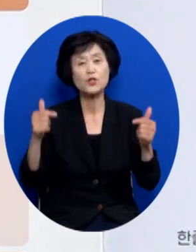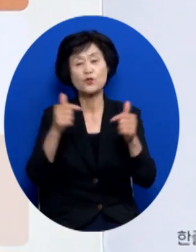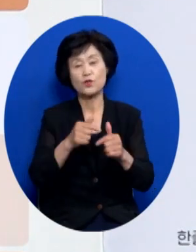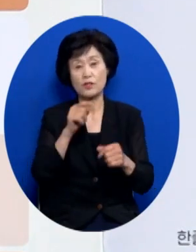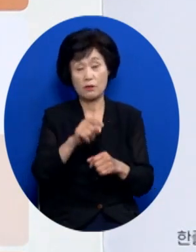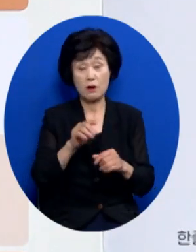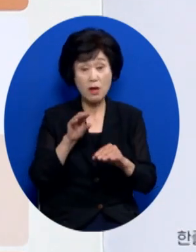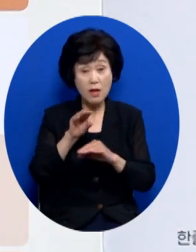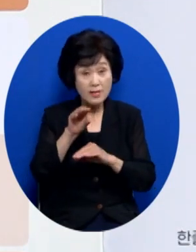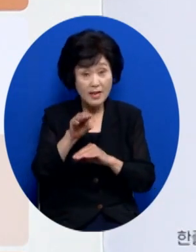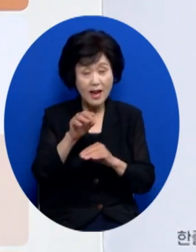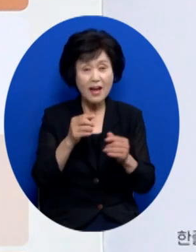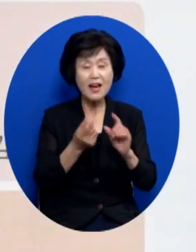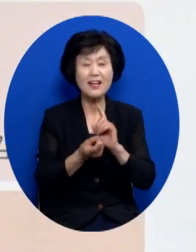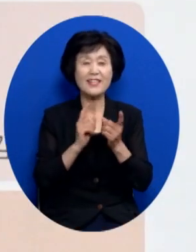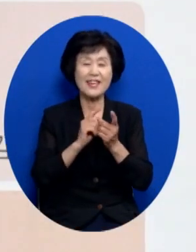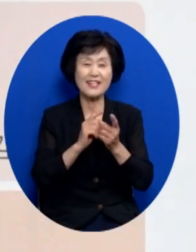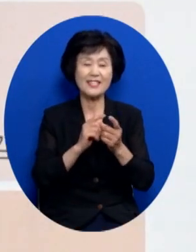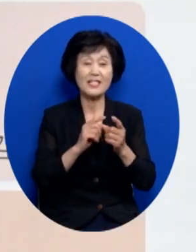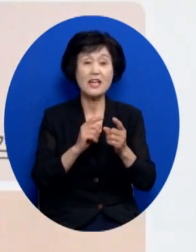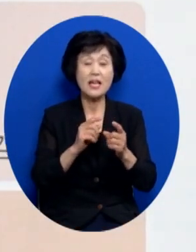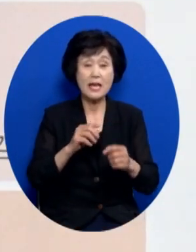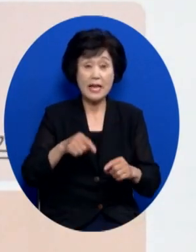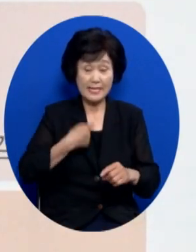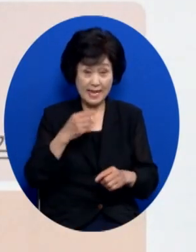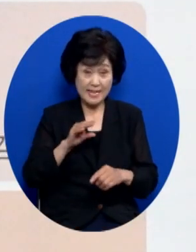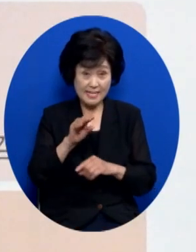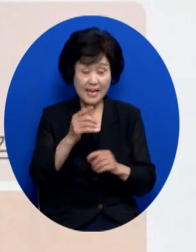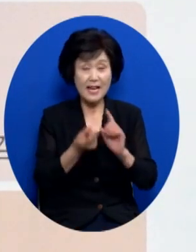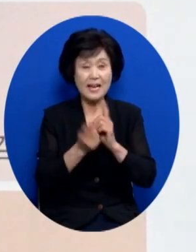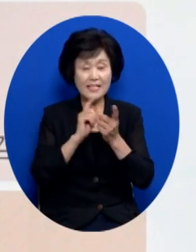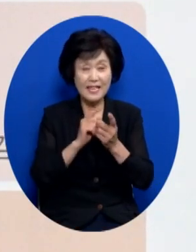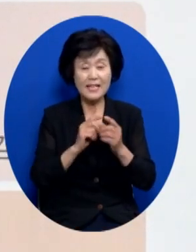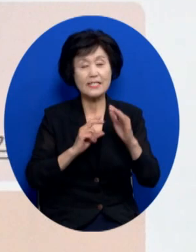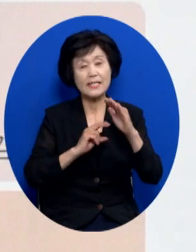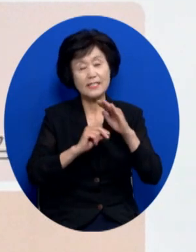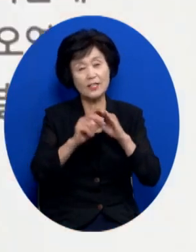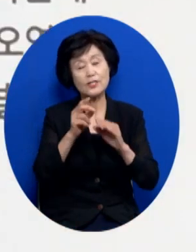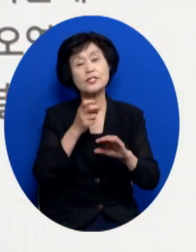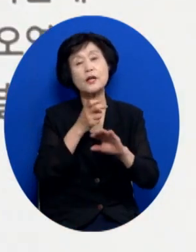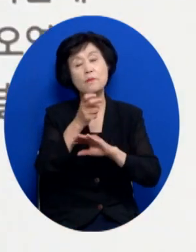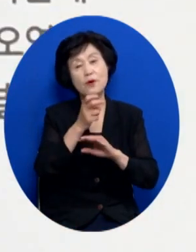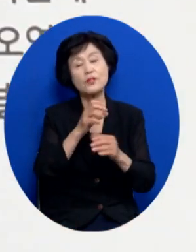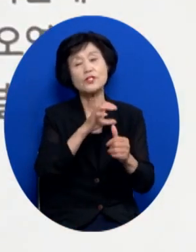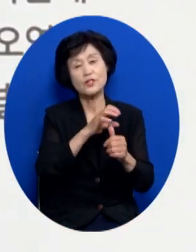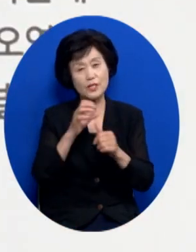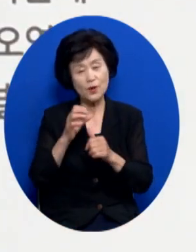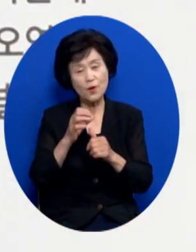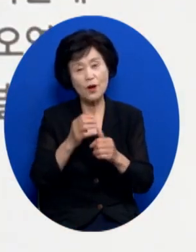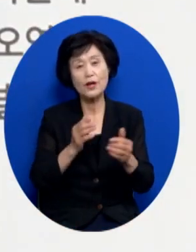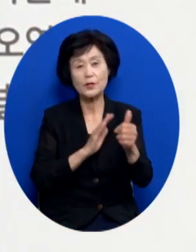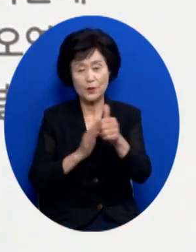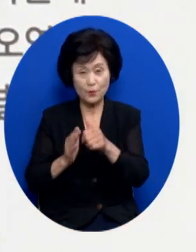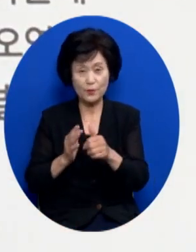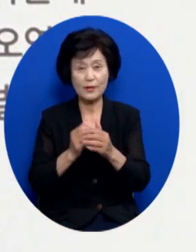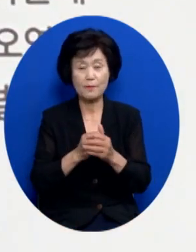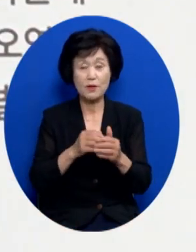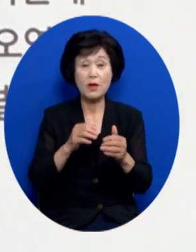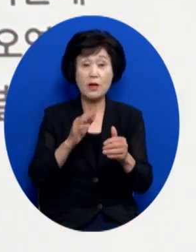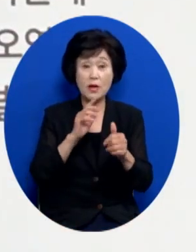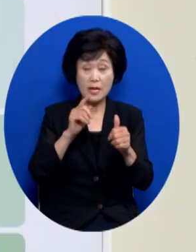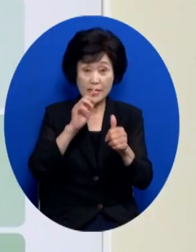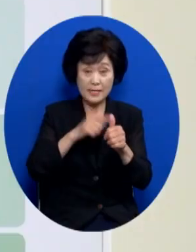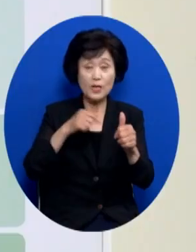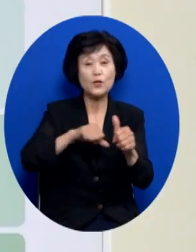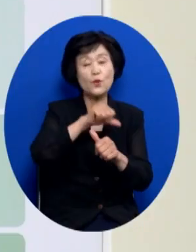대신 대중교통을 이용하고 교회 차량도 전기수소 차량으로 교체하는 친환경 이동 실천이